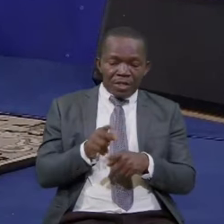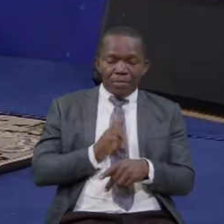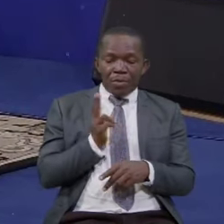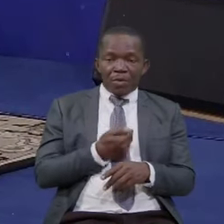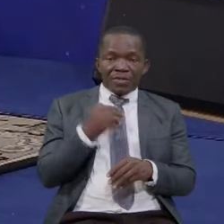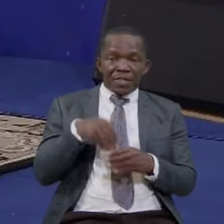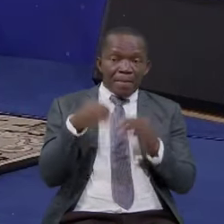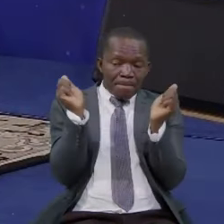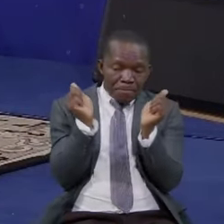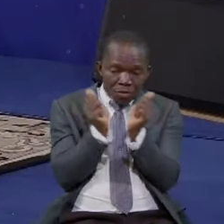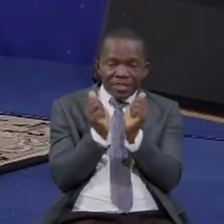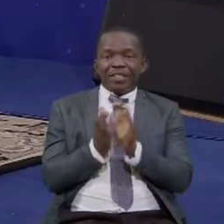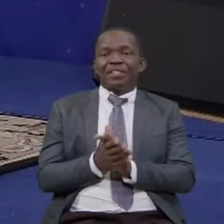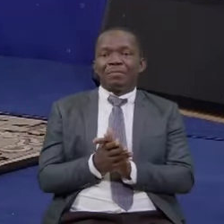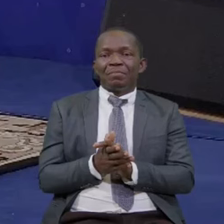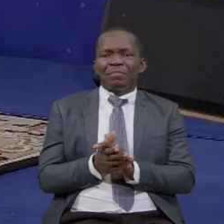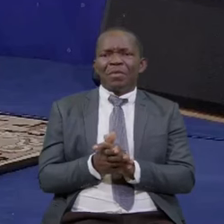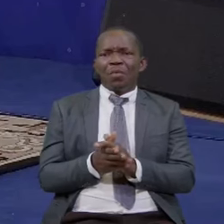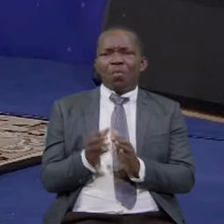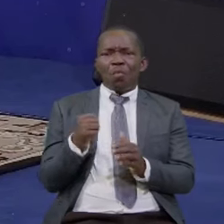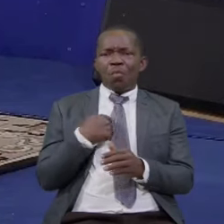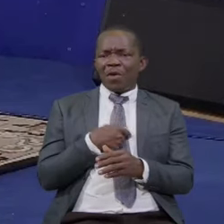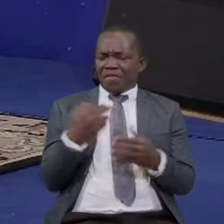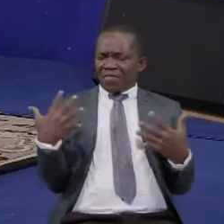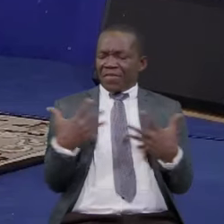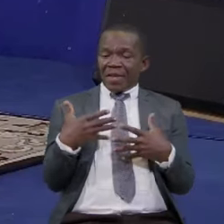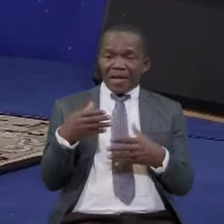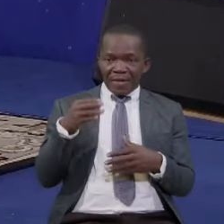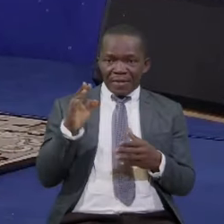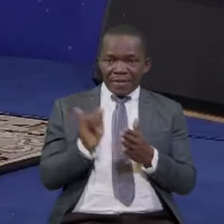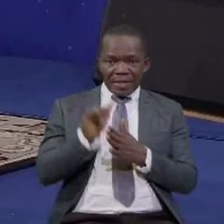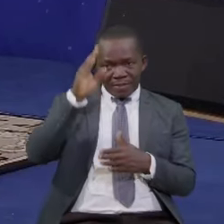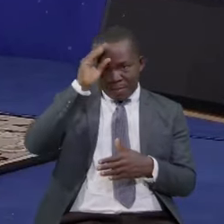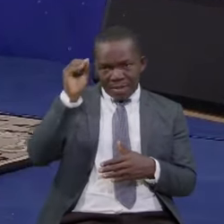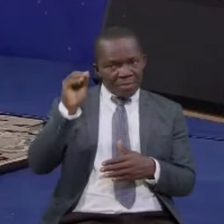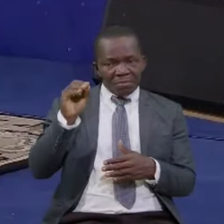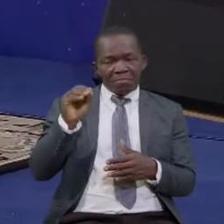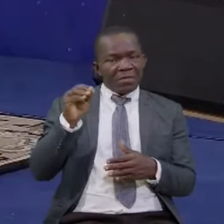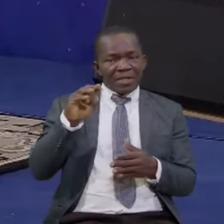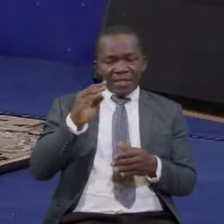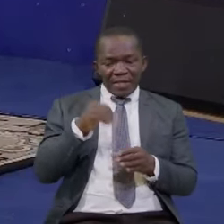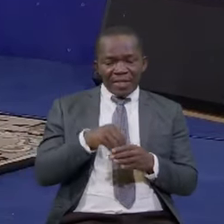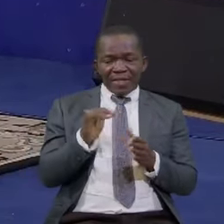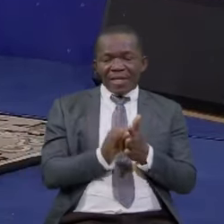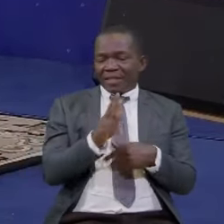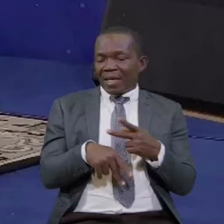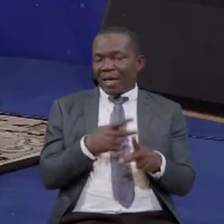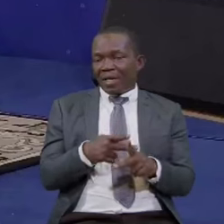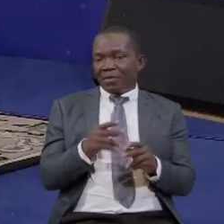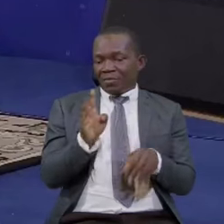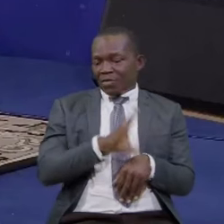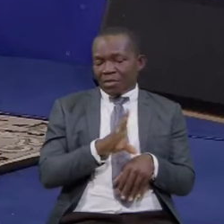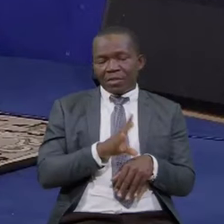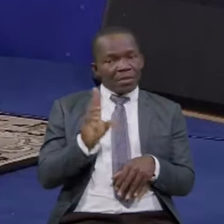posture c'est comme si nous tremblons nous avons peur d'eux il y a pas d'église là-bas il y a pas de ministère là-bas c'est la grâce de Dieu